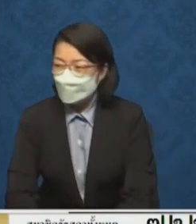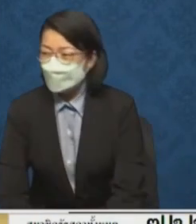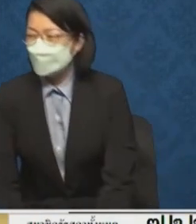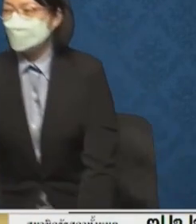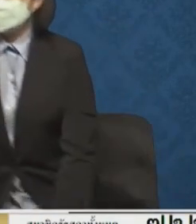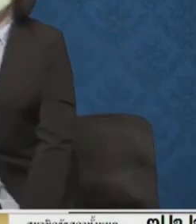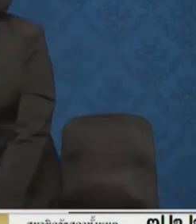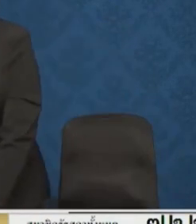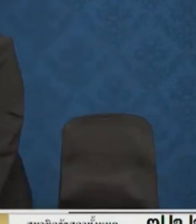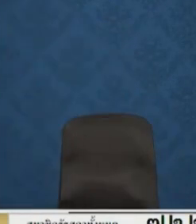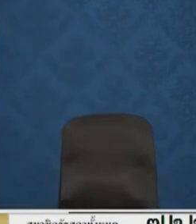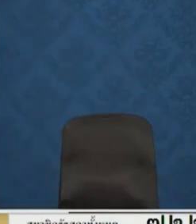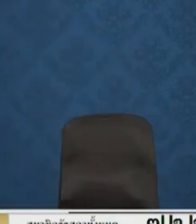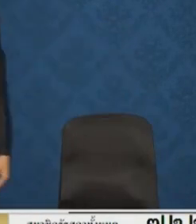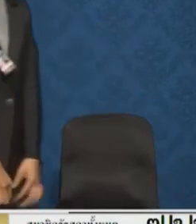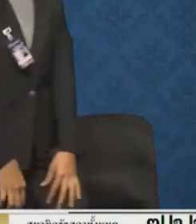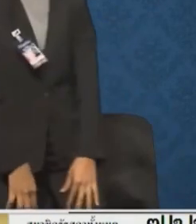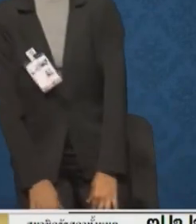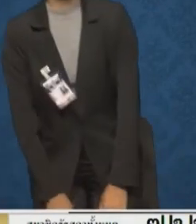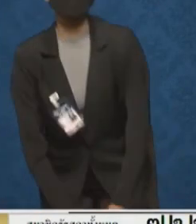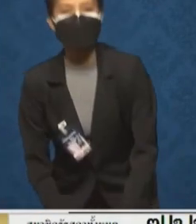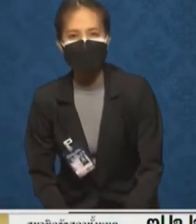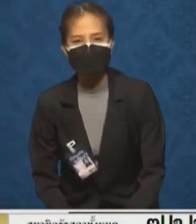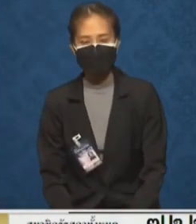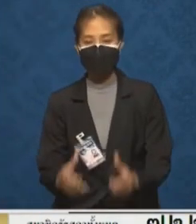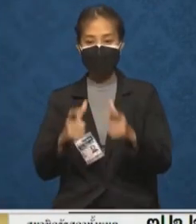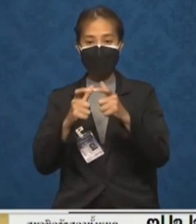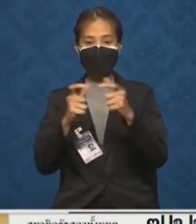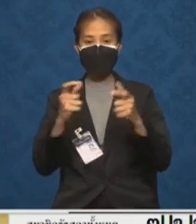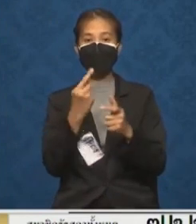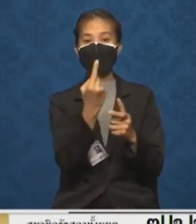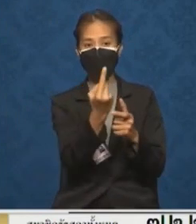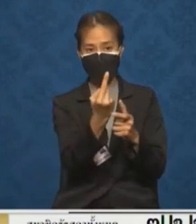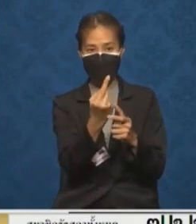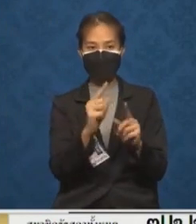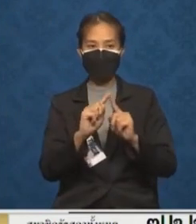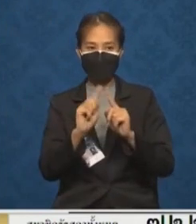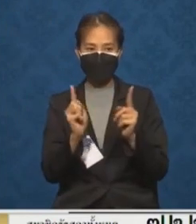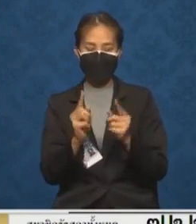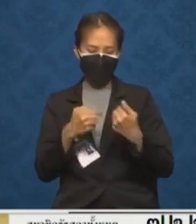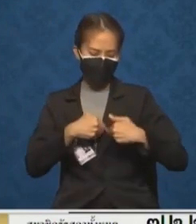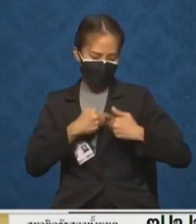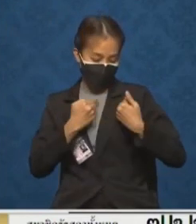ใช้บัตรใบเดียวท่านประธานครับในขณะที่เนียนหัวจิตหัวใจ